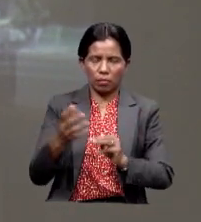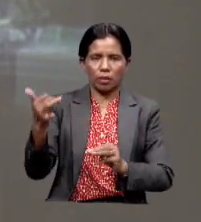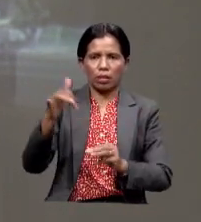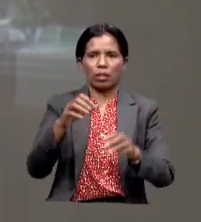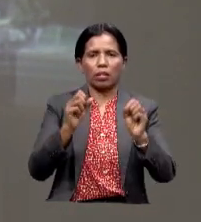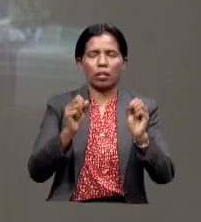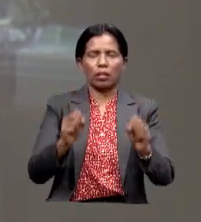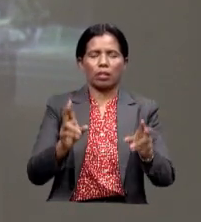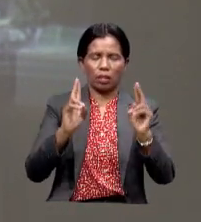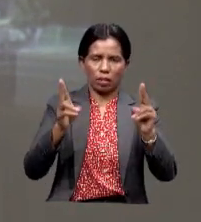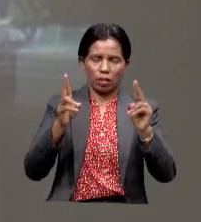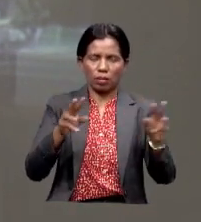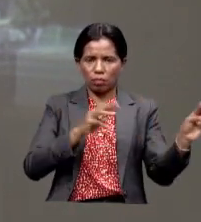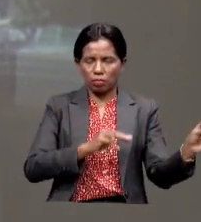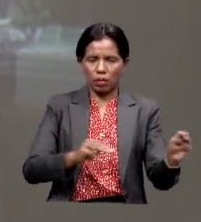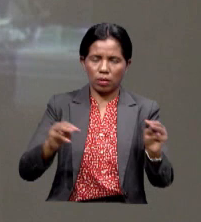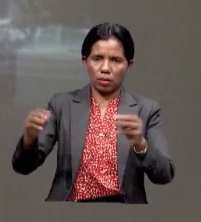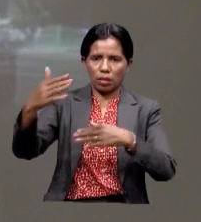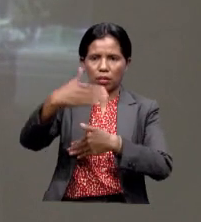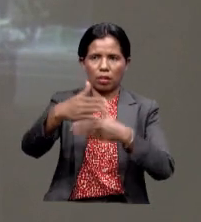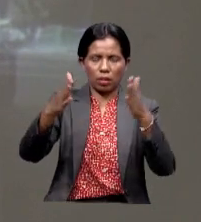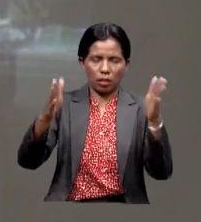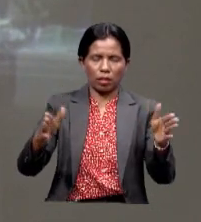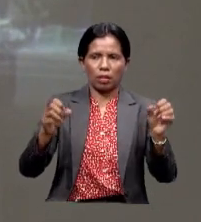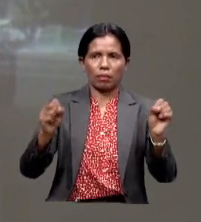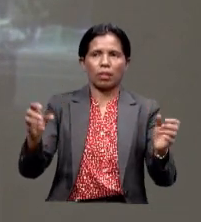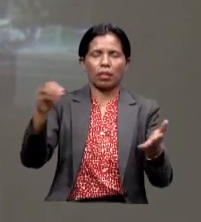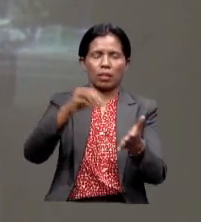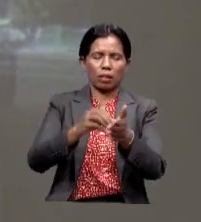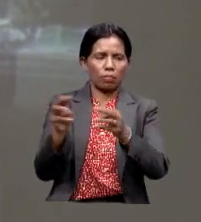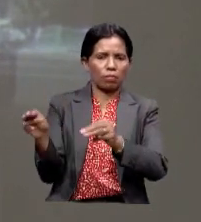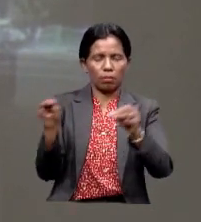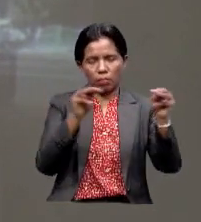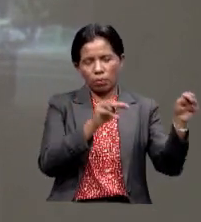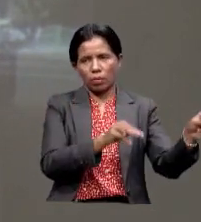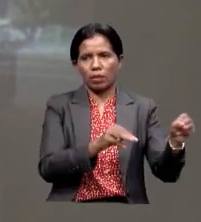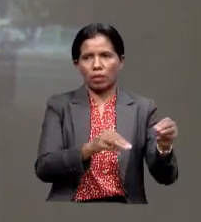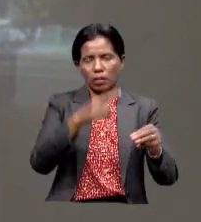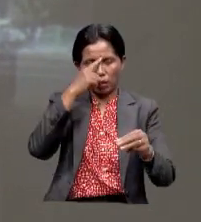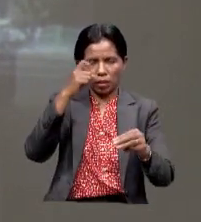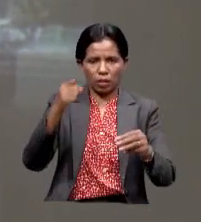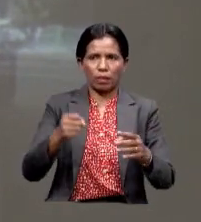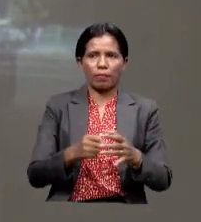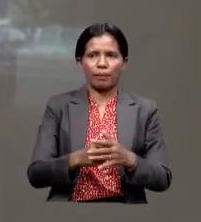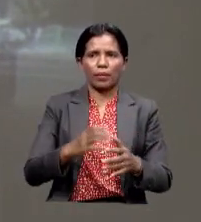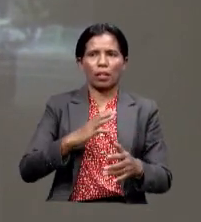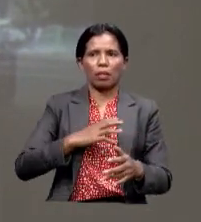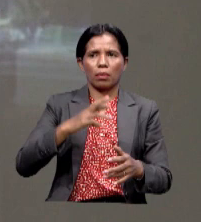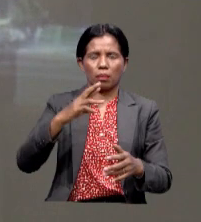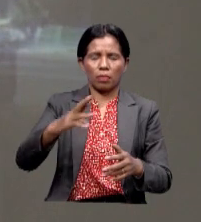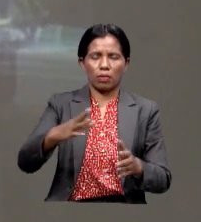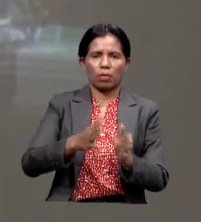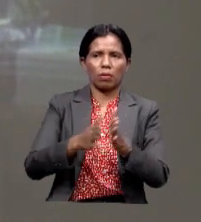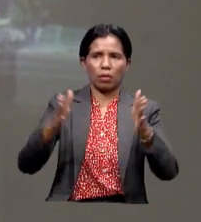ho di urgência muda saite ia kasuti lixo geral ne se bele tau tuang mai ha krai tanta mazona campo Comoro ne luang teptebes